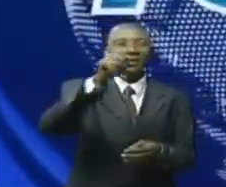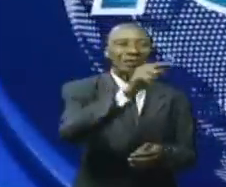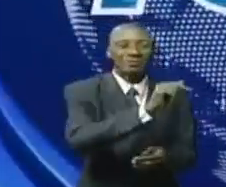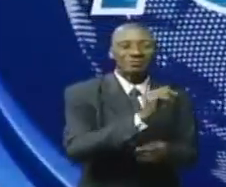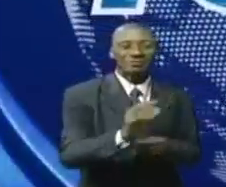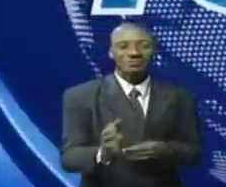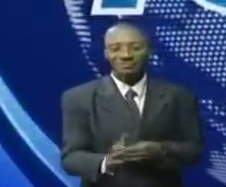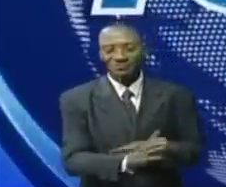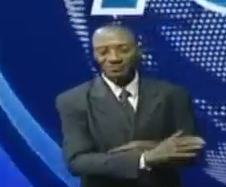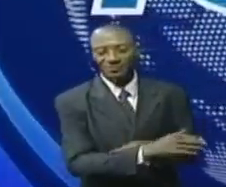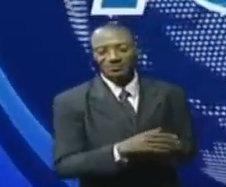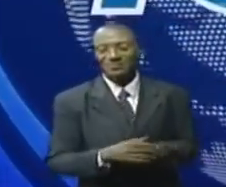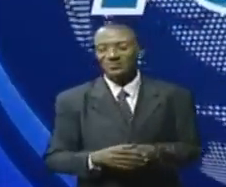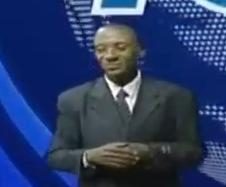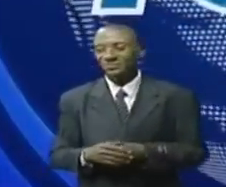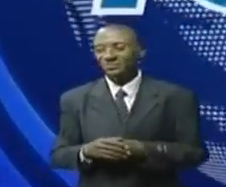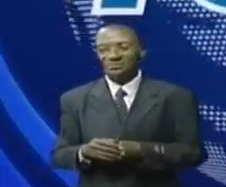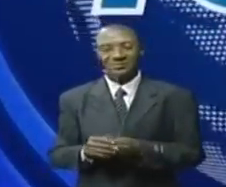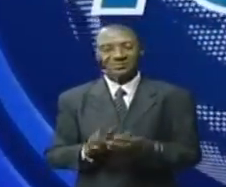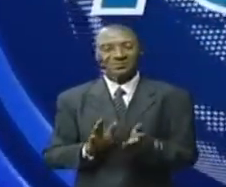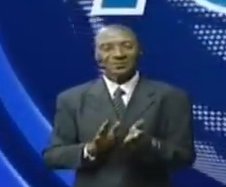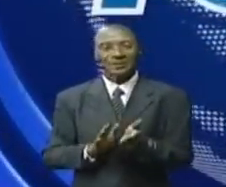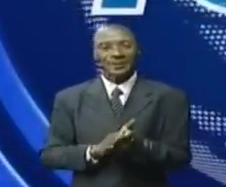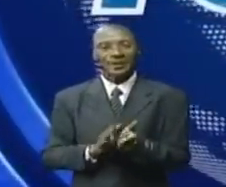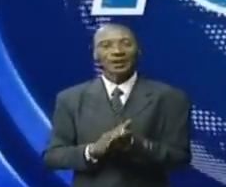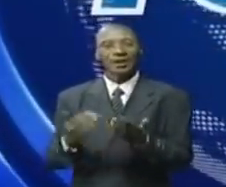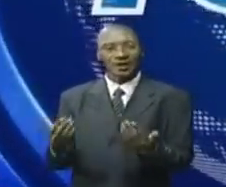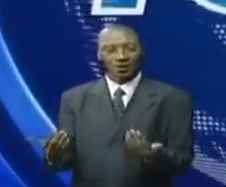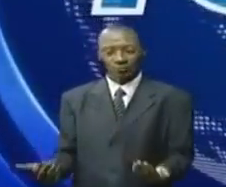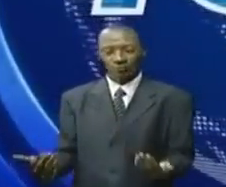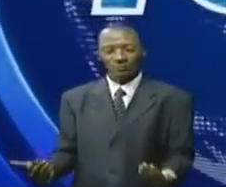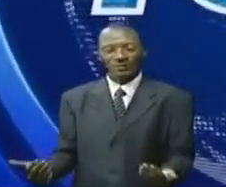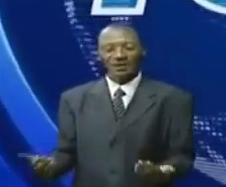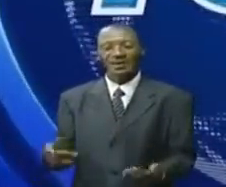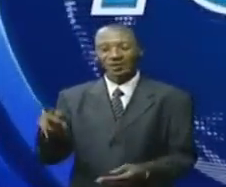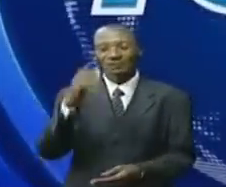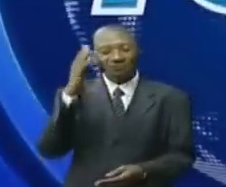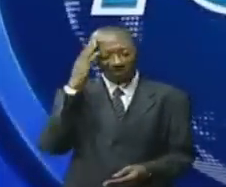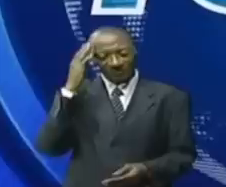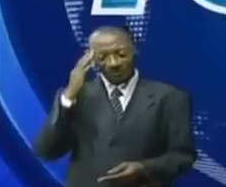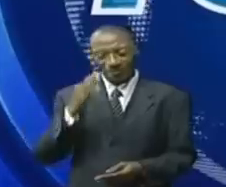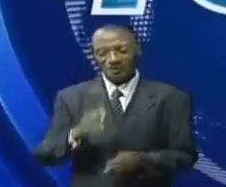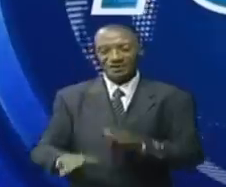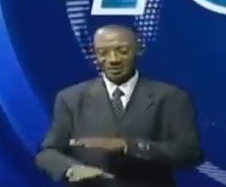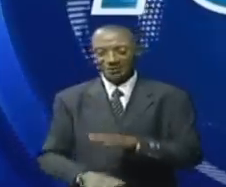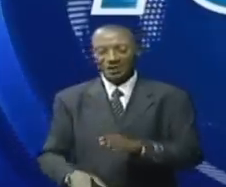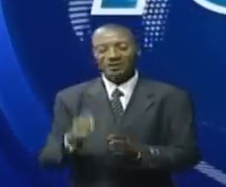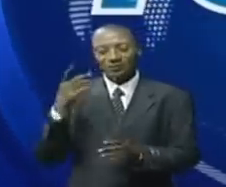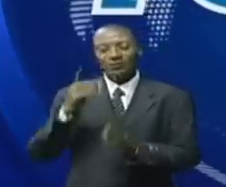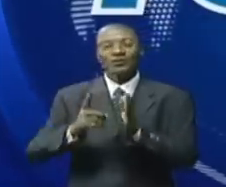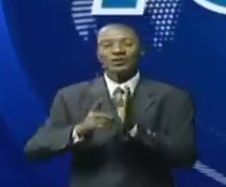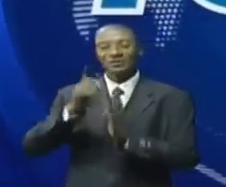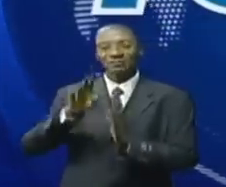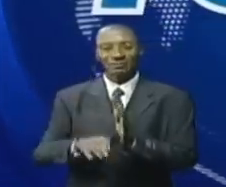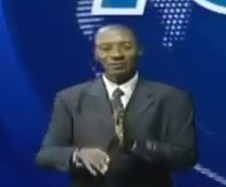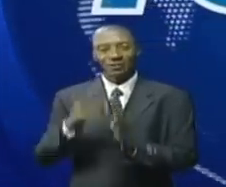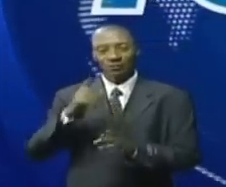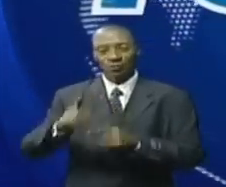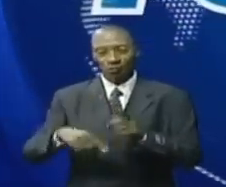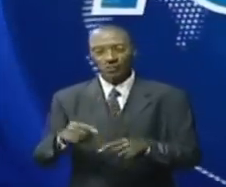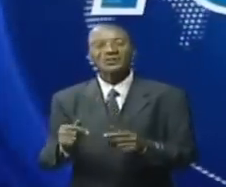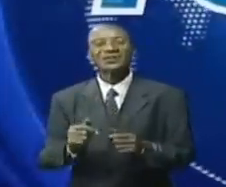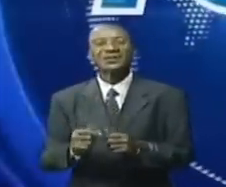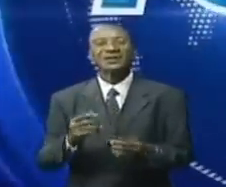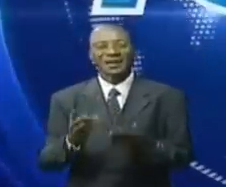L'école primaire reste le socle de tout apprentissage. L'Institut de l'éducation physique, actuel collège Saint-Pierre au sein duquel